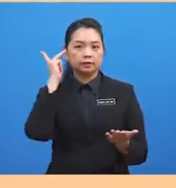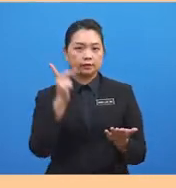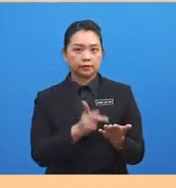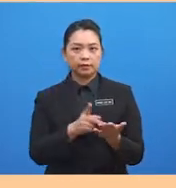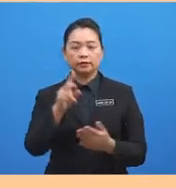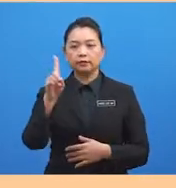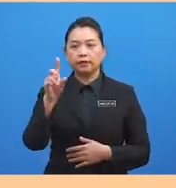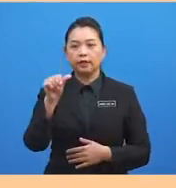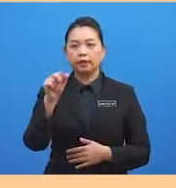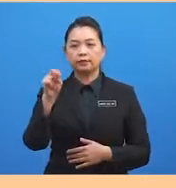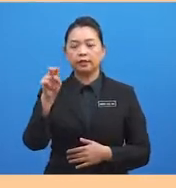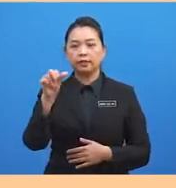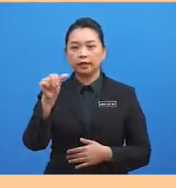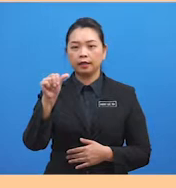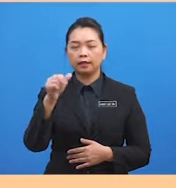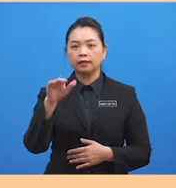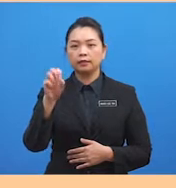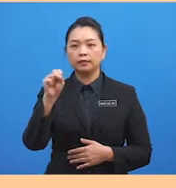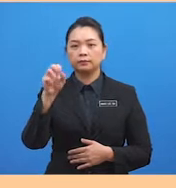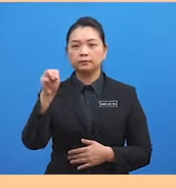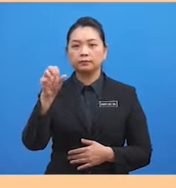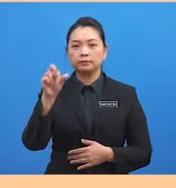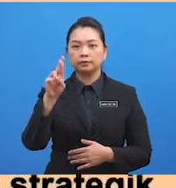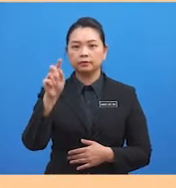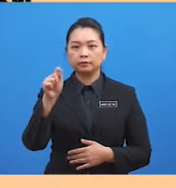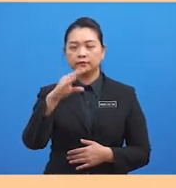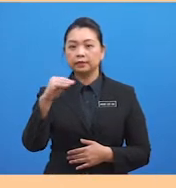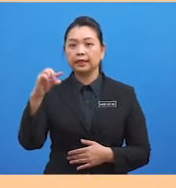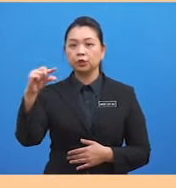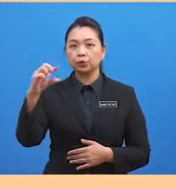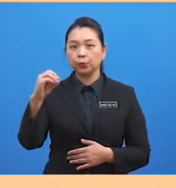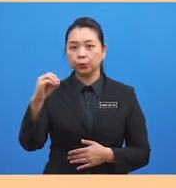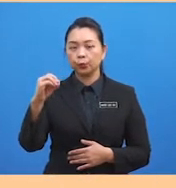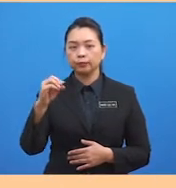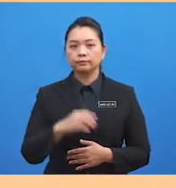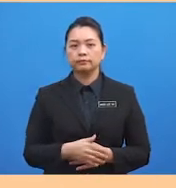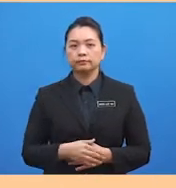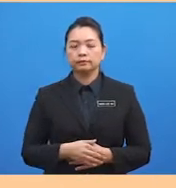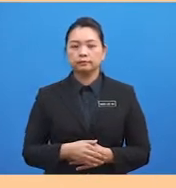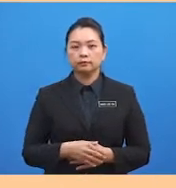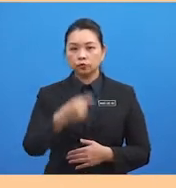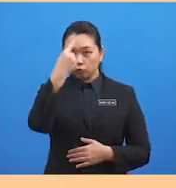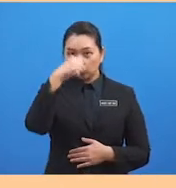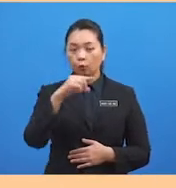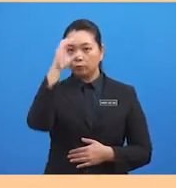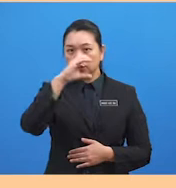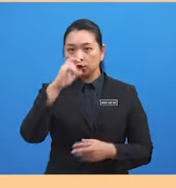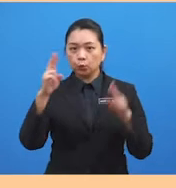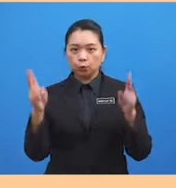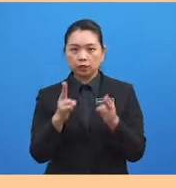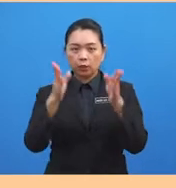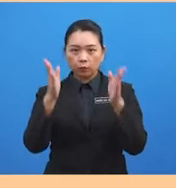memperkenalkan Dana Smart dan Dana Go. Dana Smart bertujuan untuk mencari